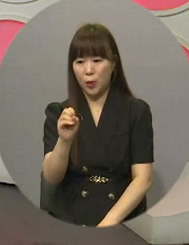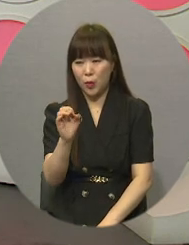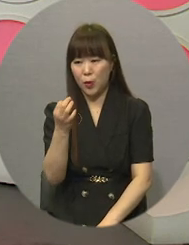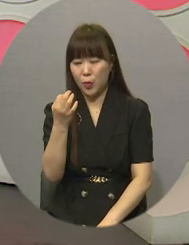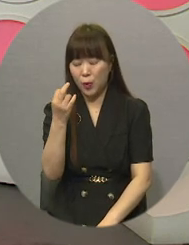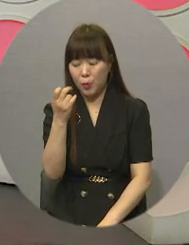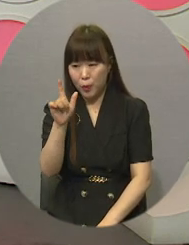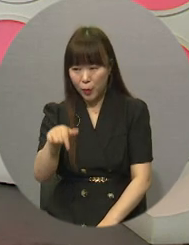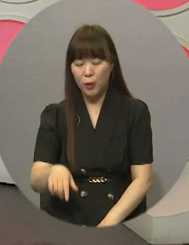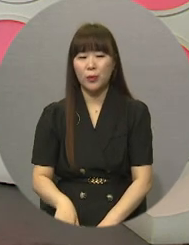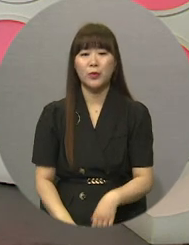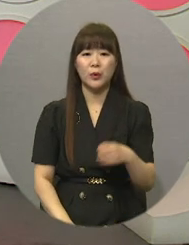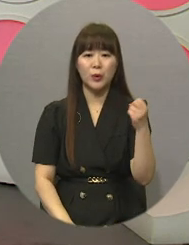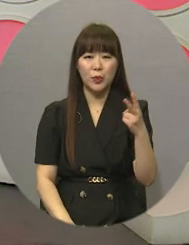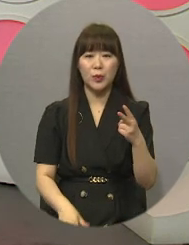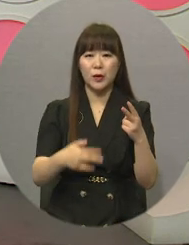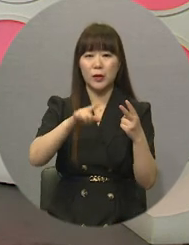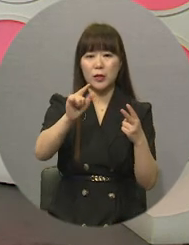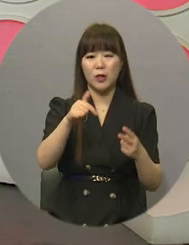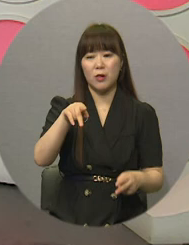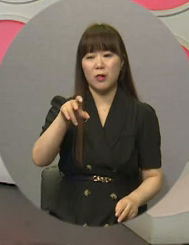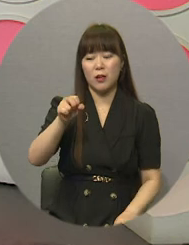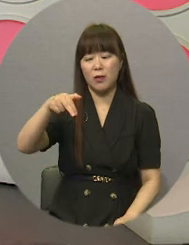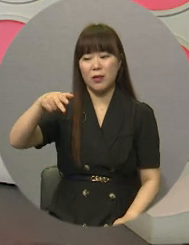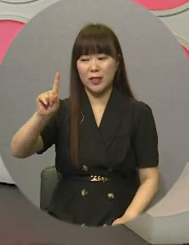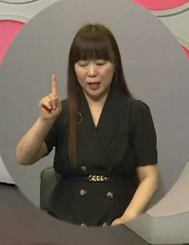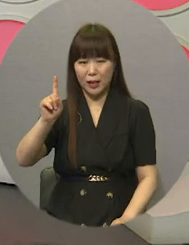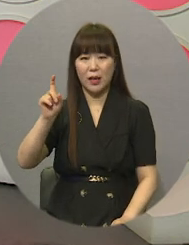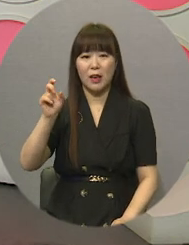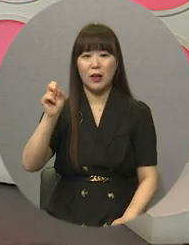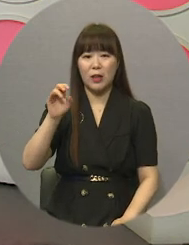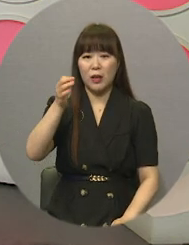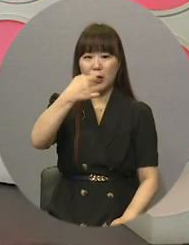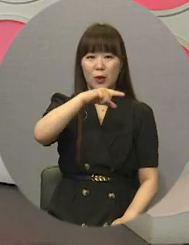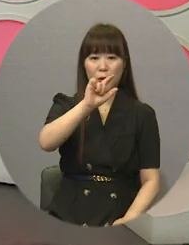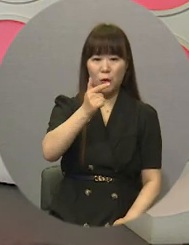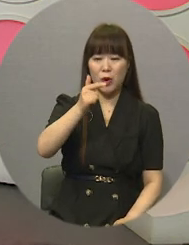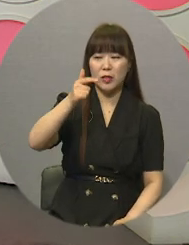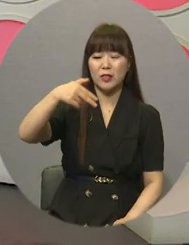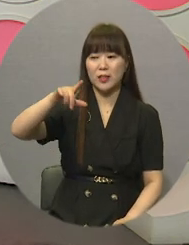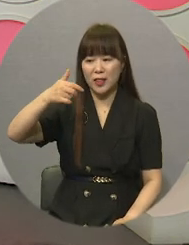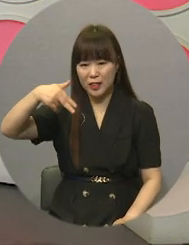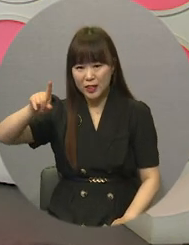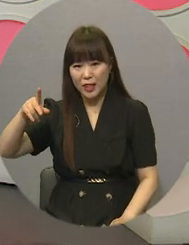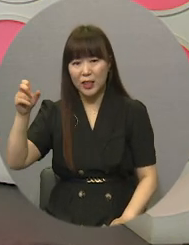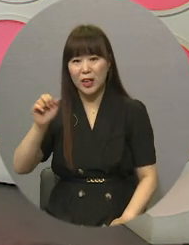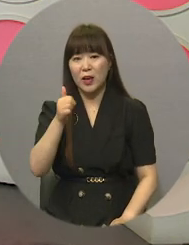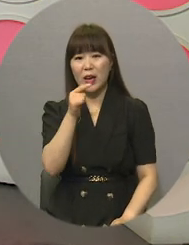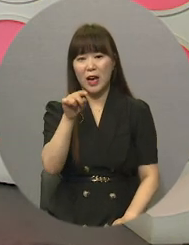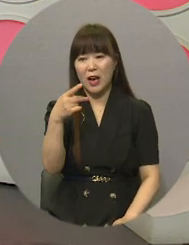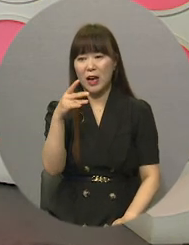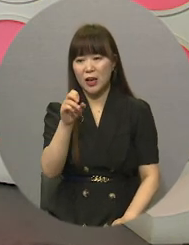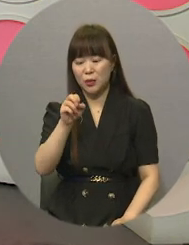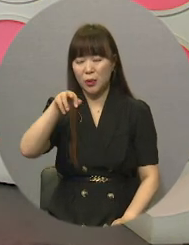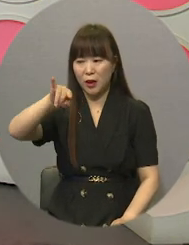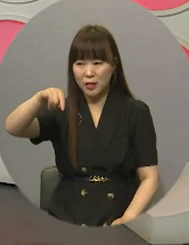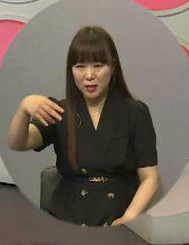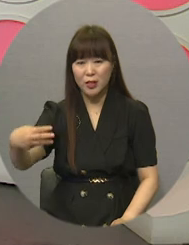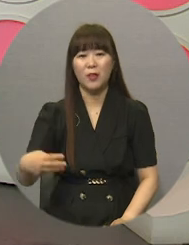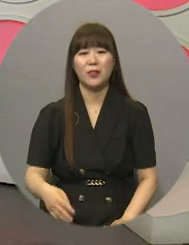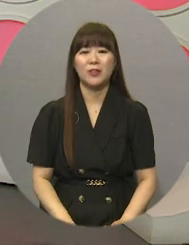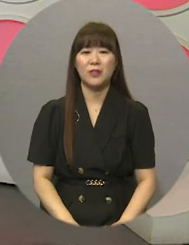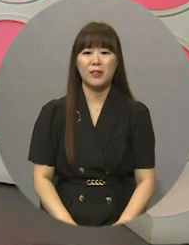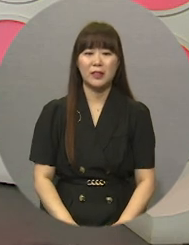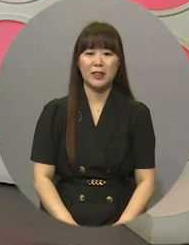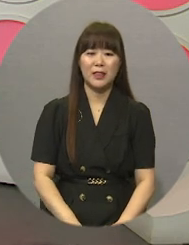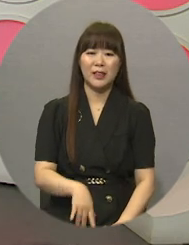홍모, 또 전경자, 또 권전자, 또 하동철.